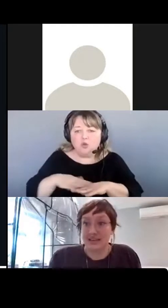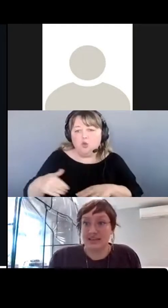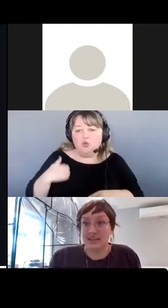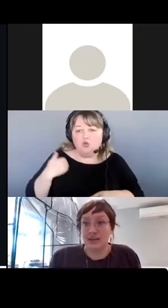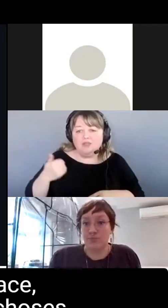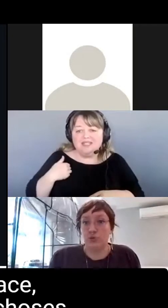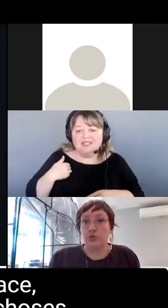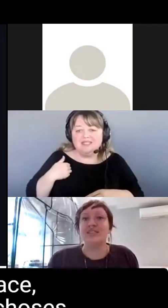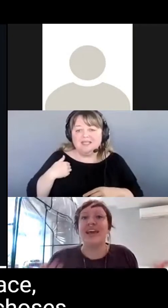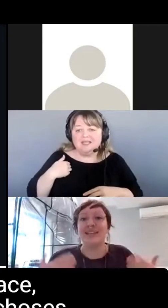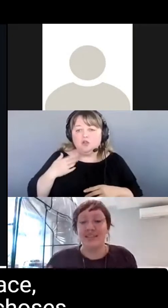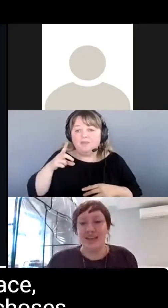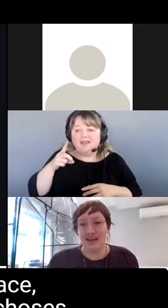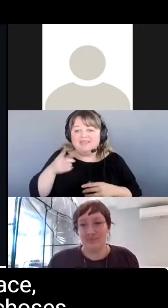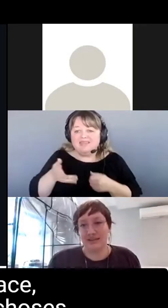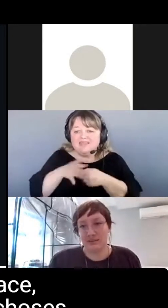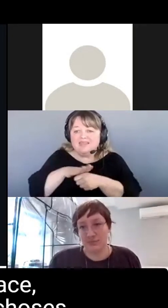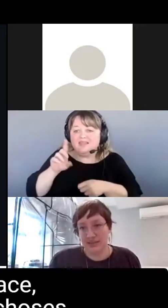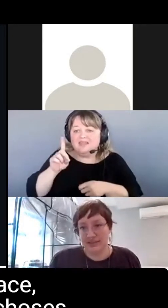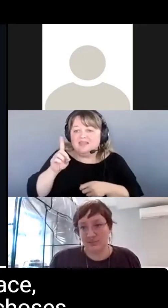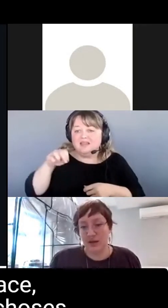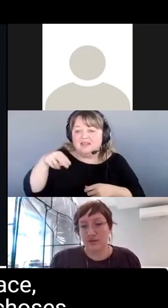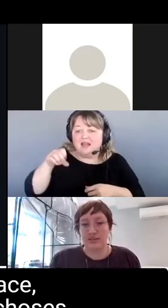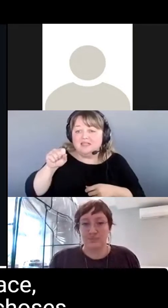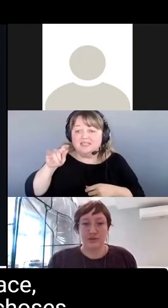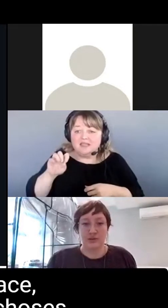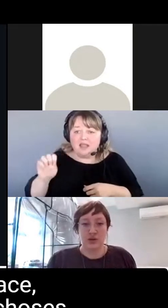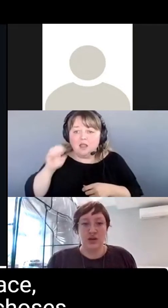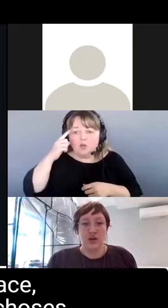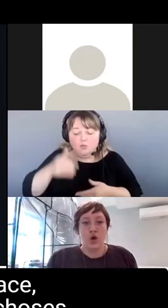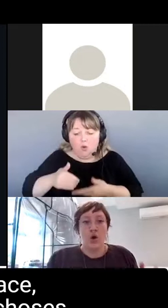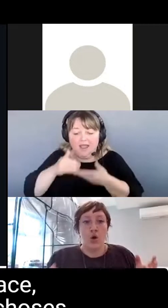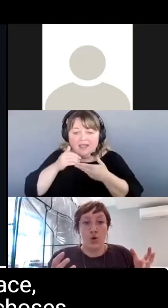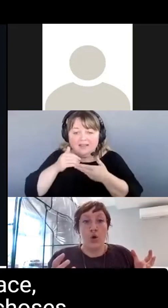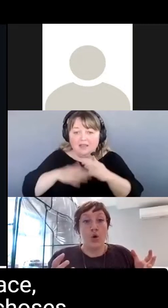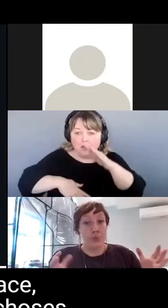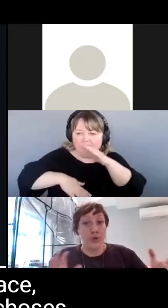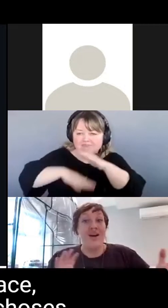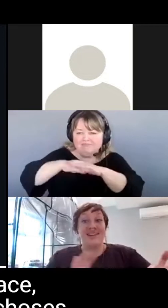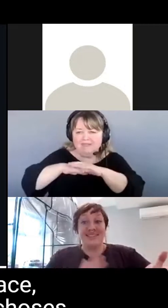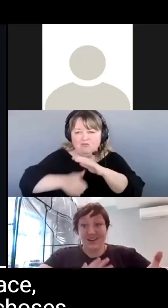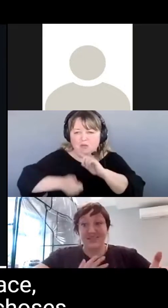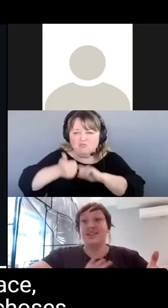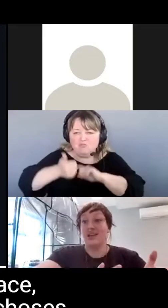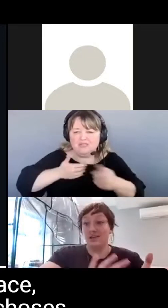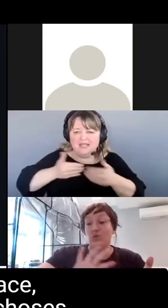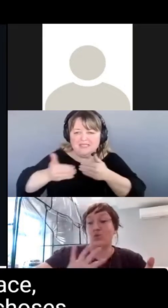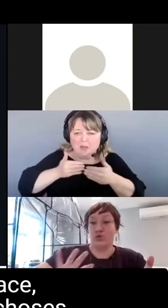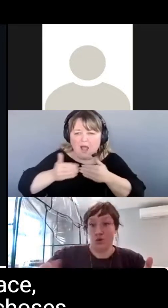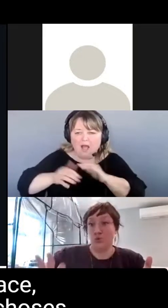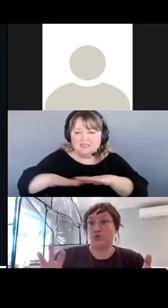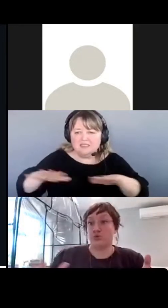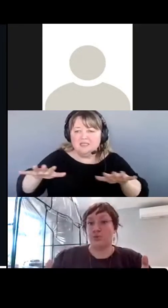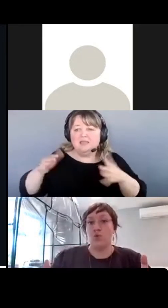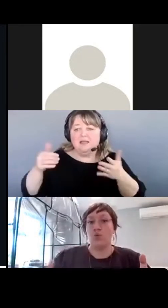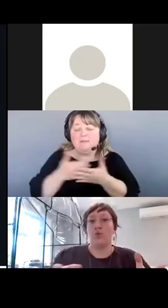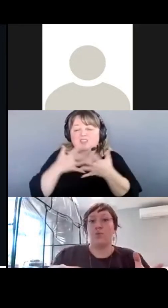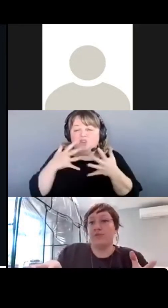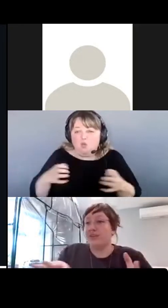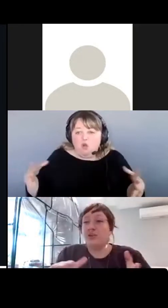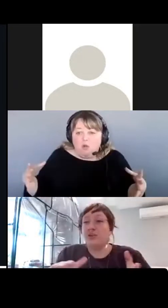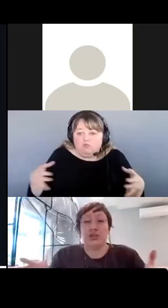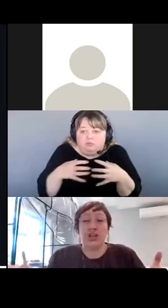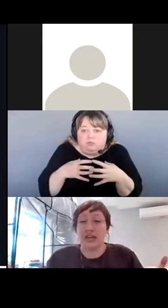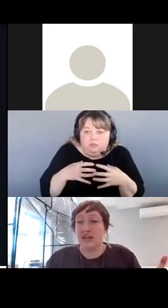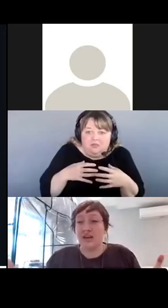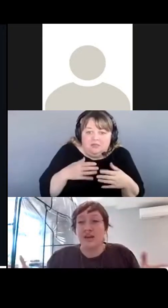les densités pour nous aider à maximiser l'espace, c'est parce que on peut entasser nos choses pour